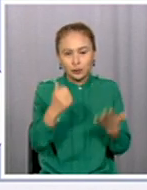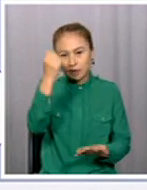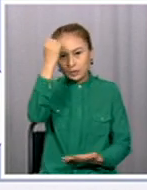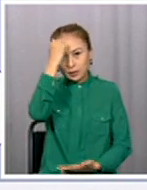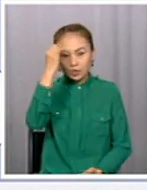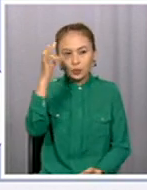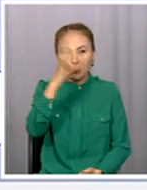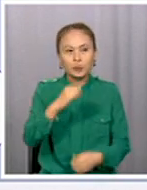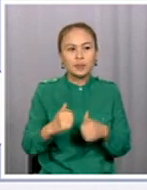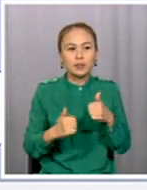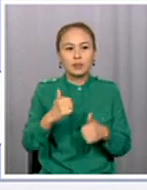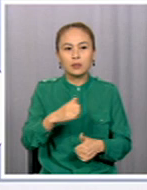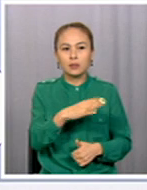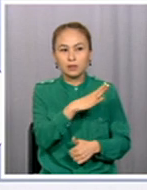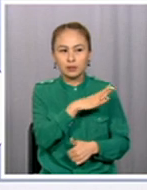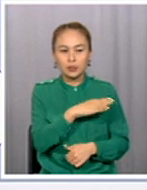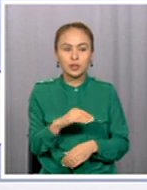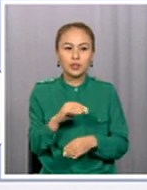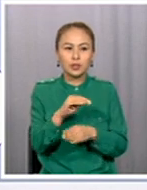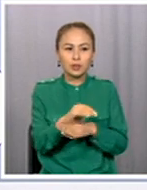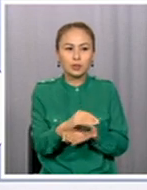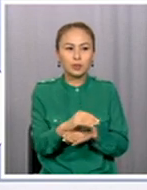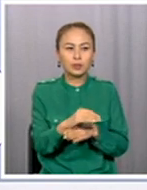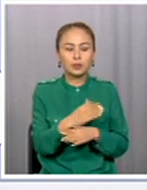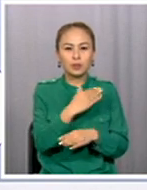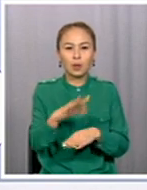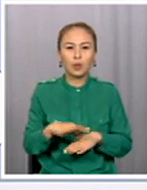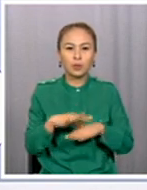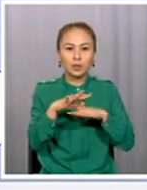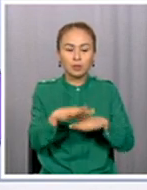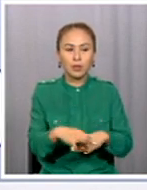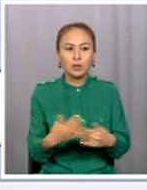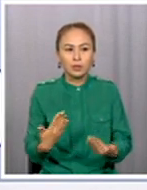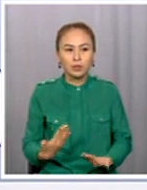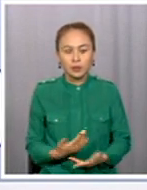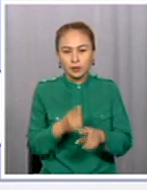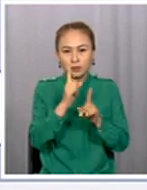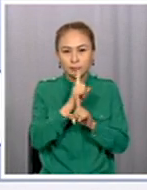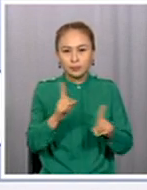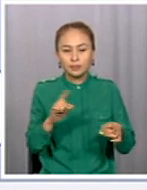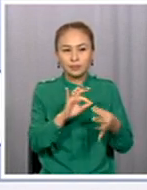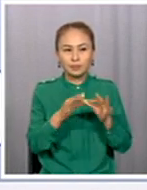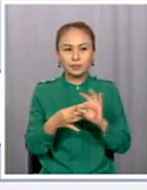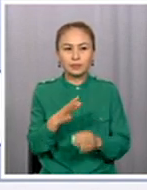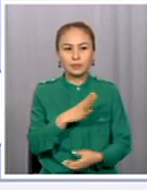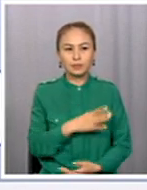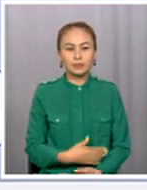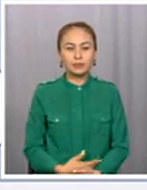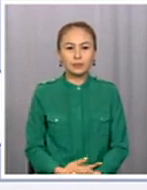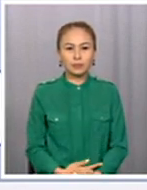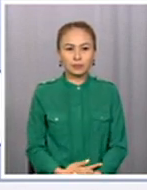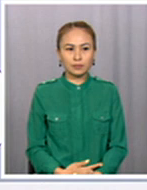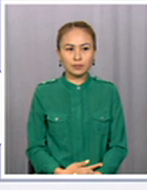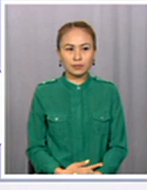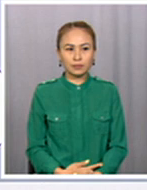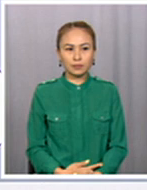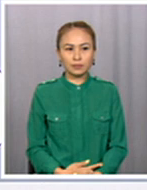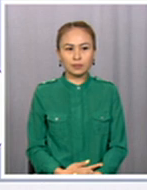ескерткіштерін салыстырдыңыздар және олардың қолданбалы өнер ерекшеліктерін сипаттадыңыздар.